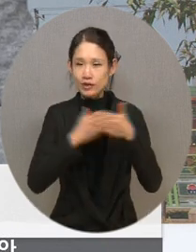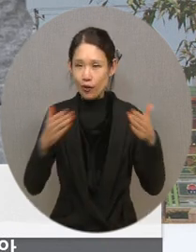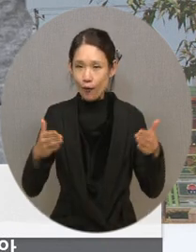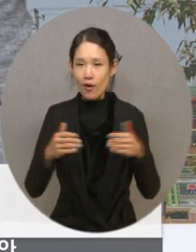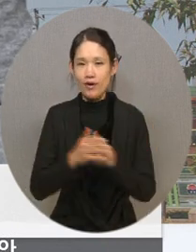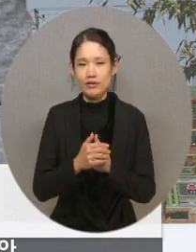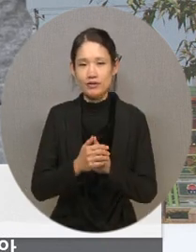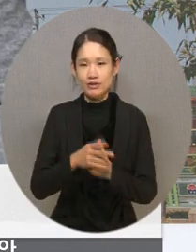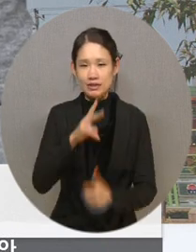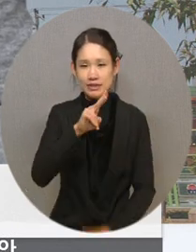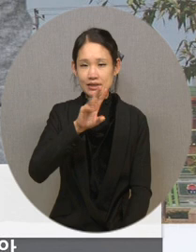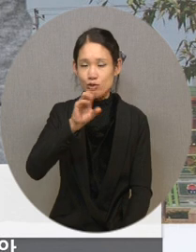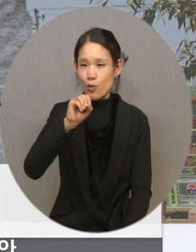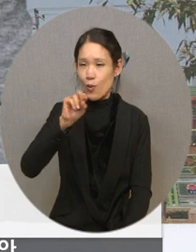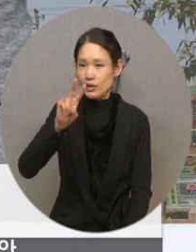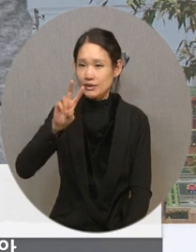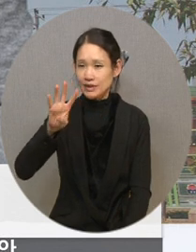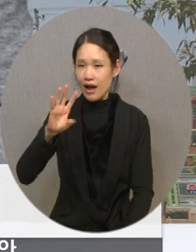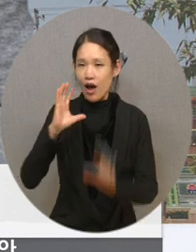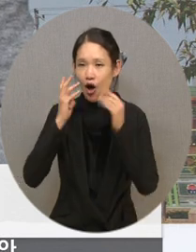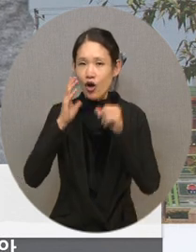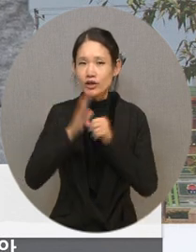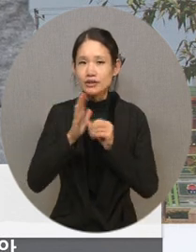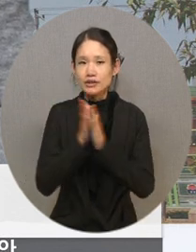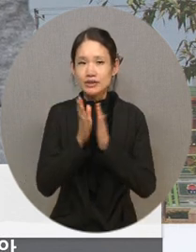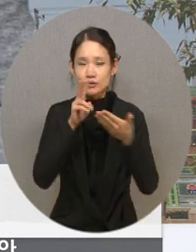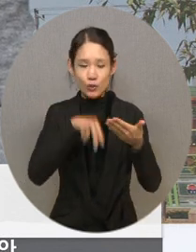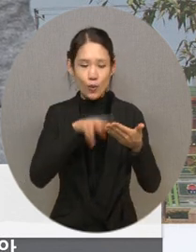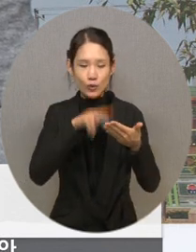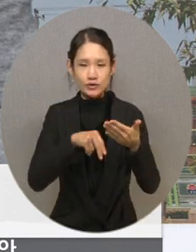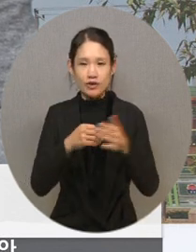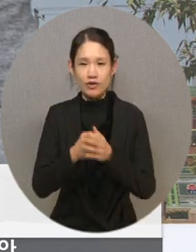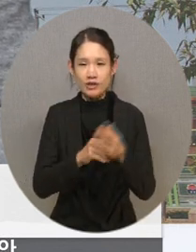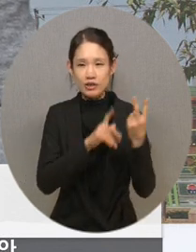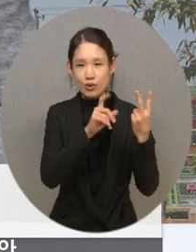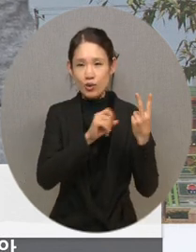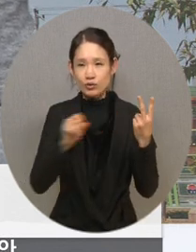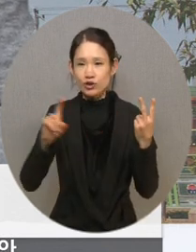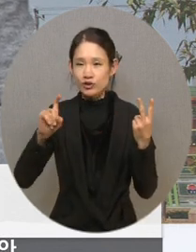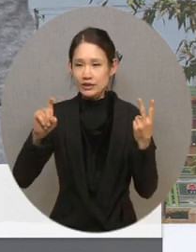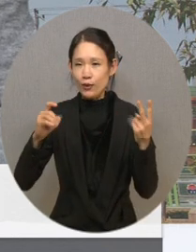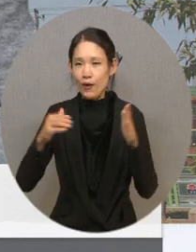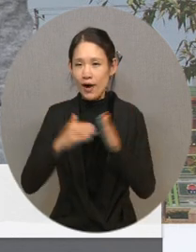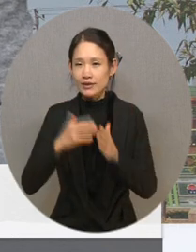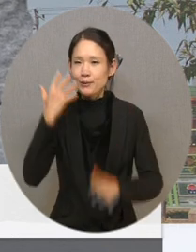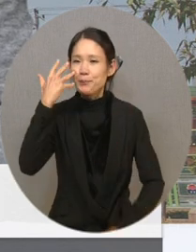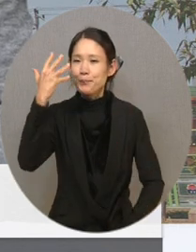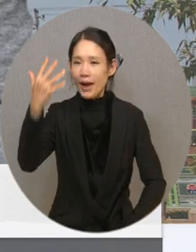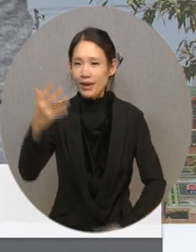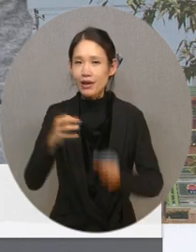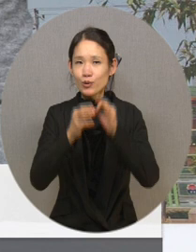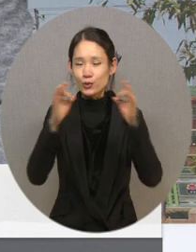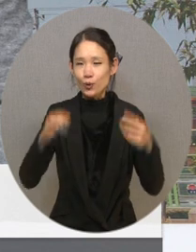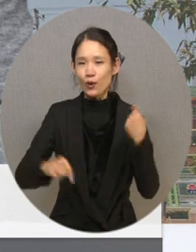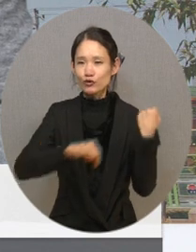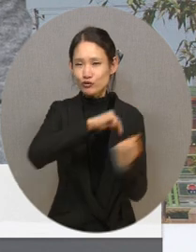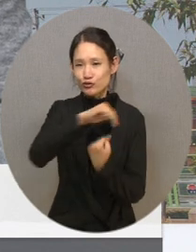순천 어린이 독서회 프로그램을 2월부터 10월까지 총 8개월 동안 운영한다고